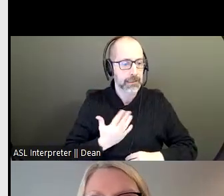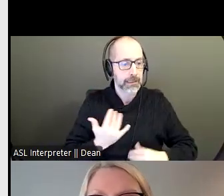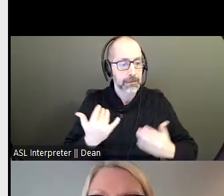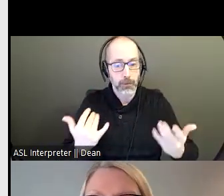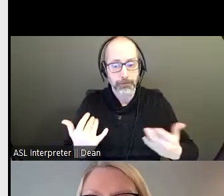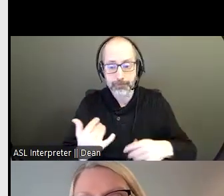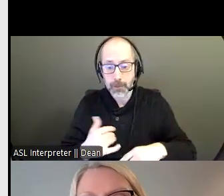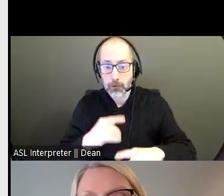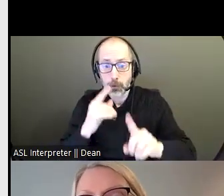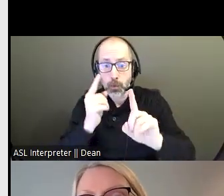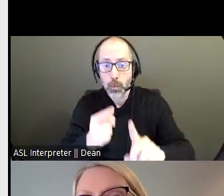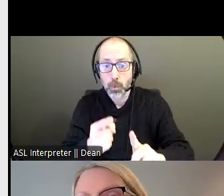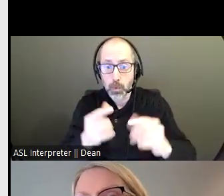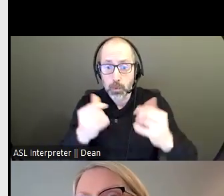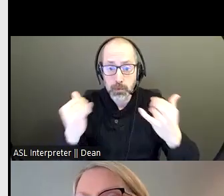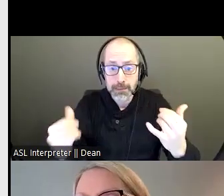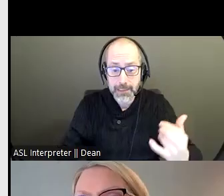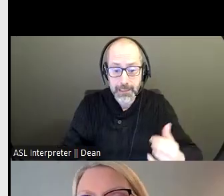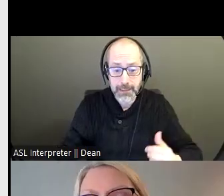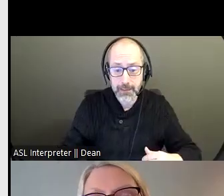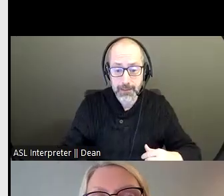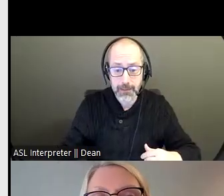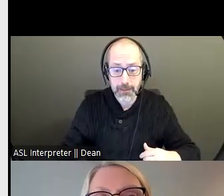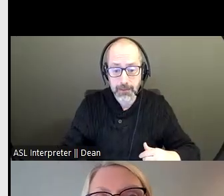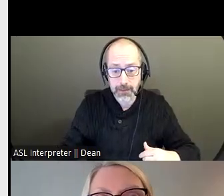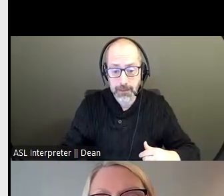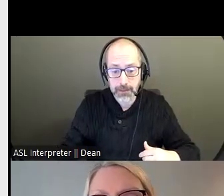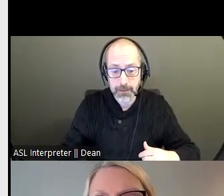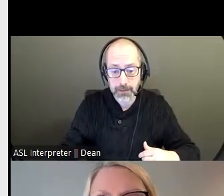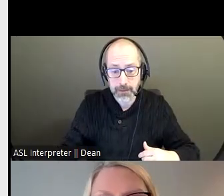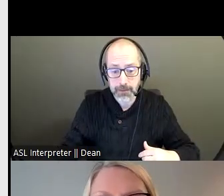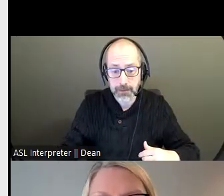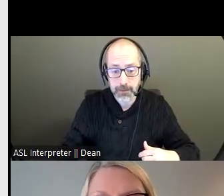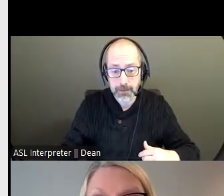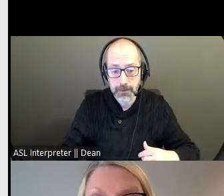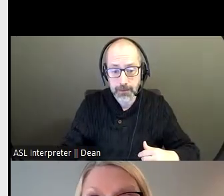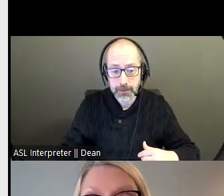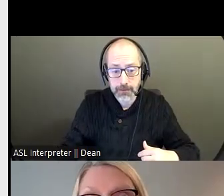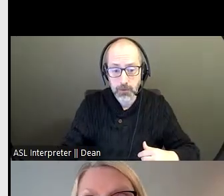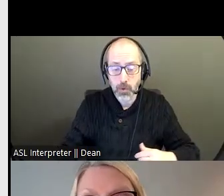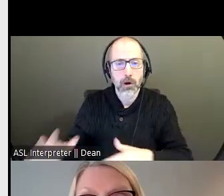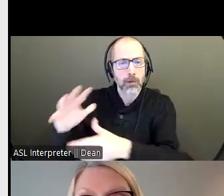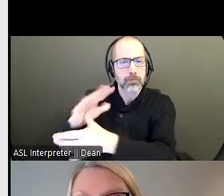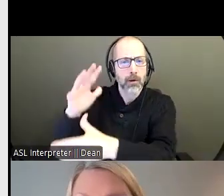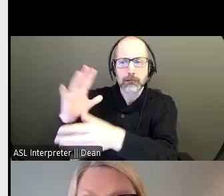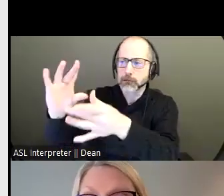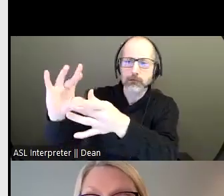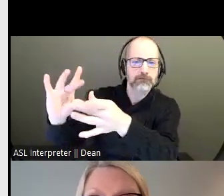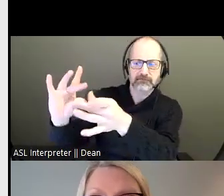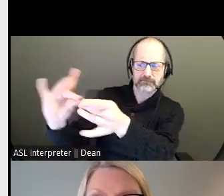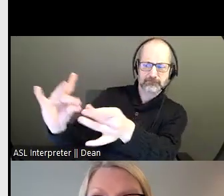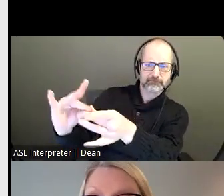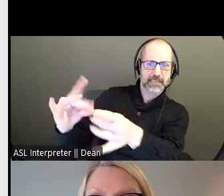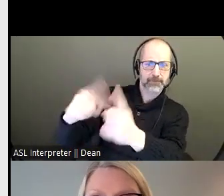reçu ces objectifs d'apprentissage déjà, je crois. Je vais parler du